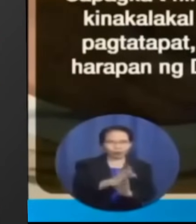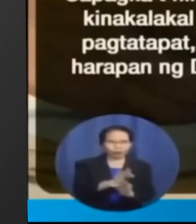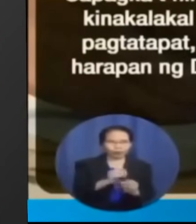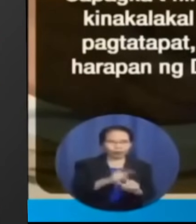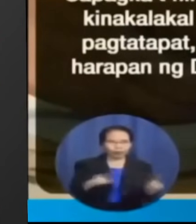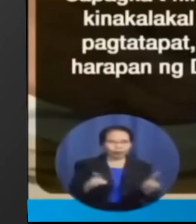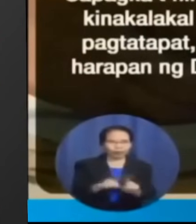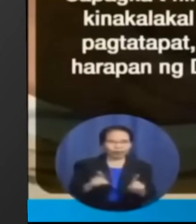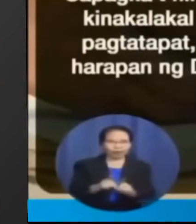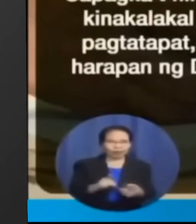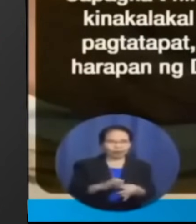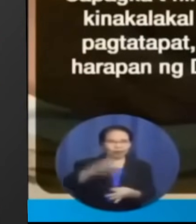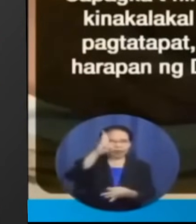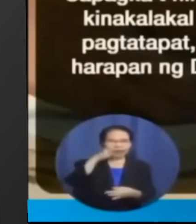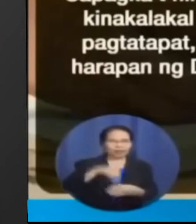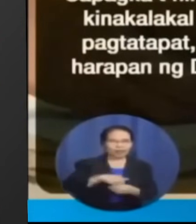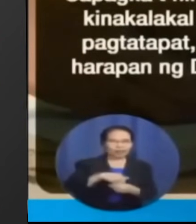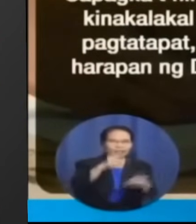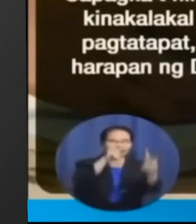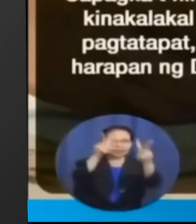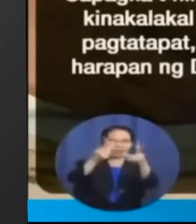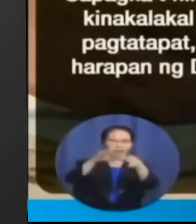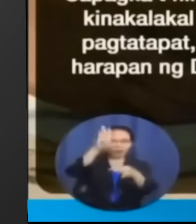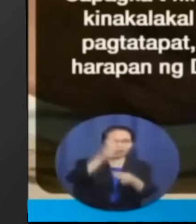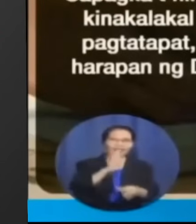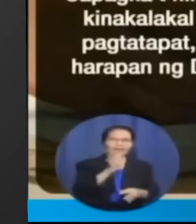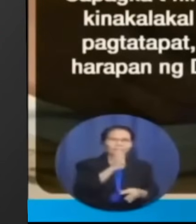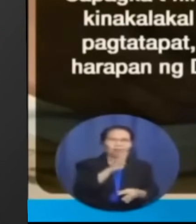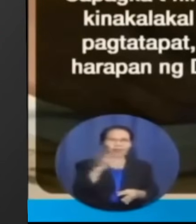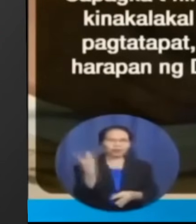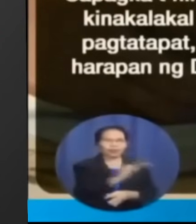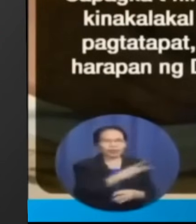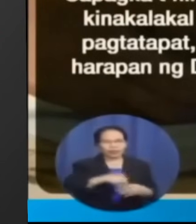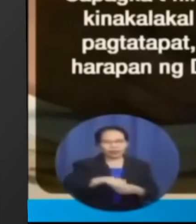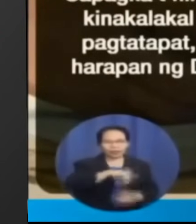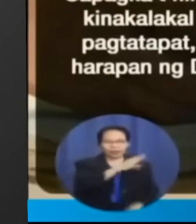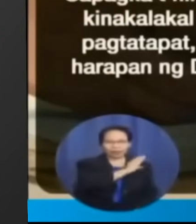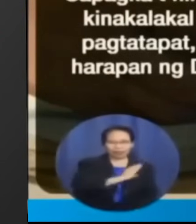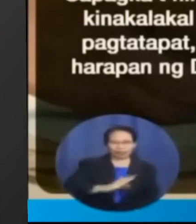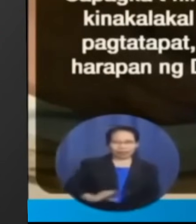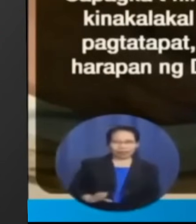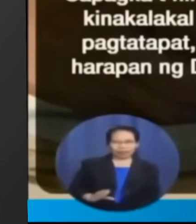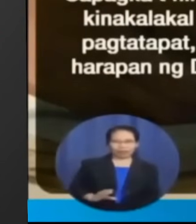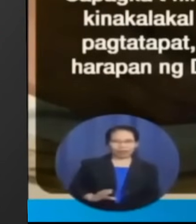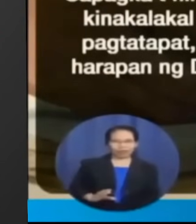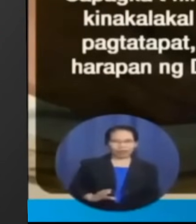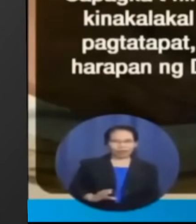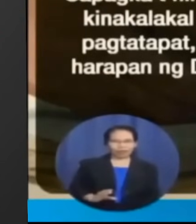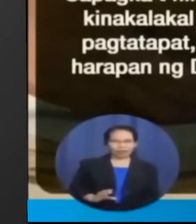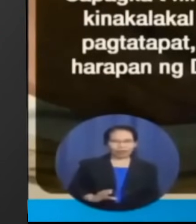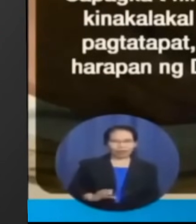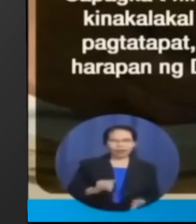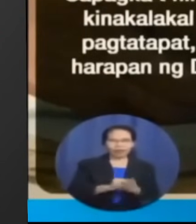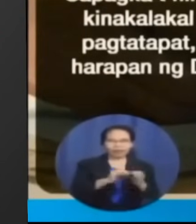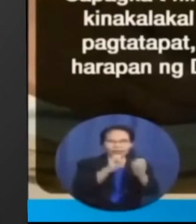at gaya ng mula sa Diyos, sa harapan ng Diyos ay nagsasalita kami para kay Kristo.